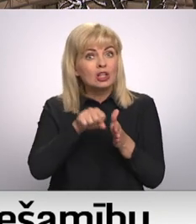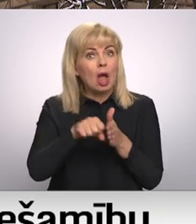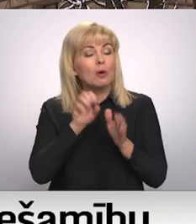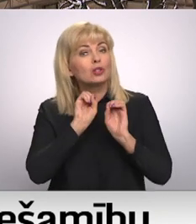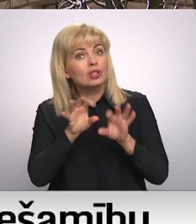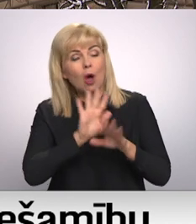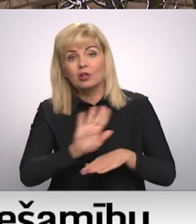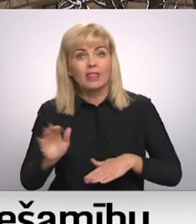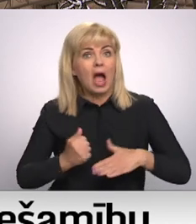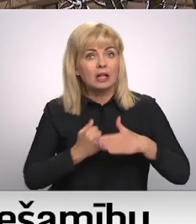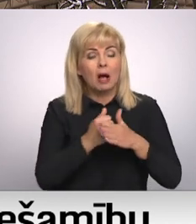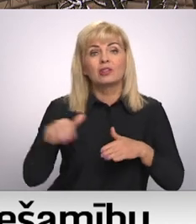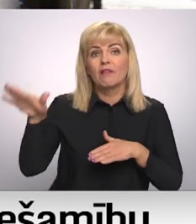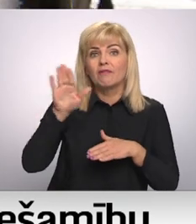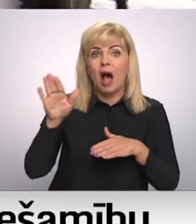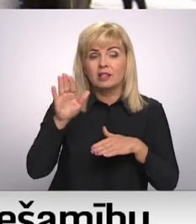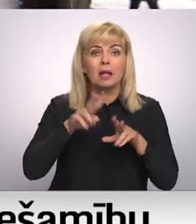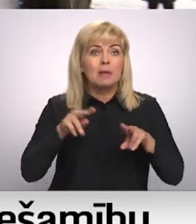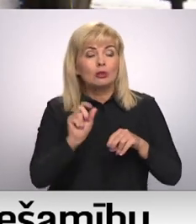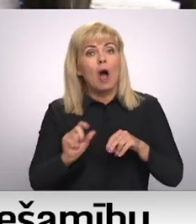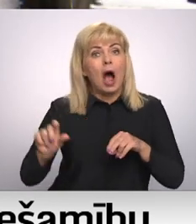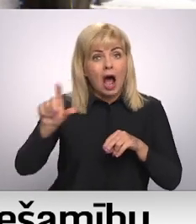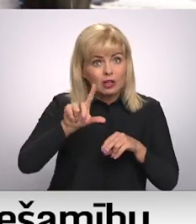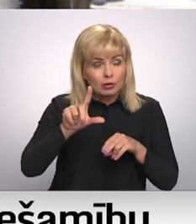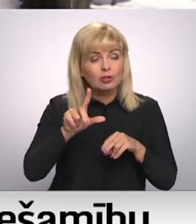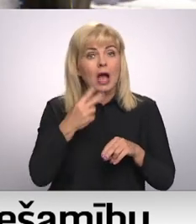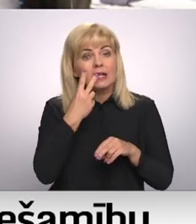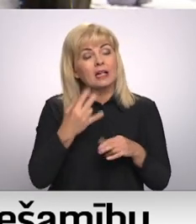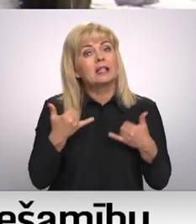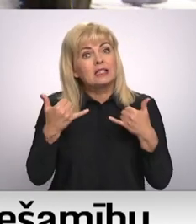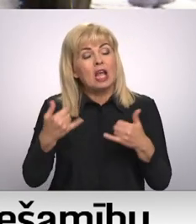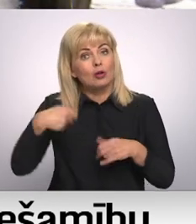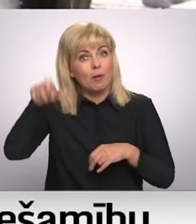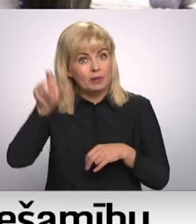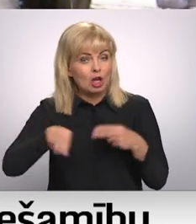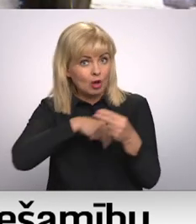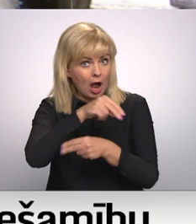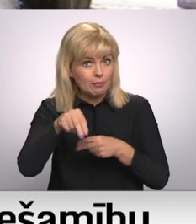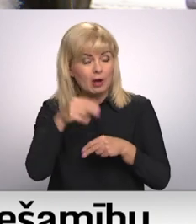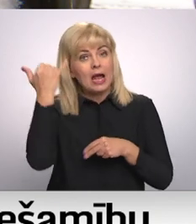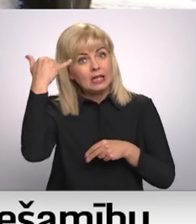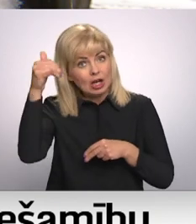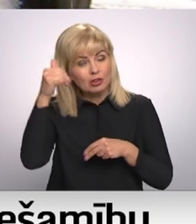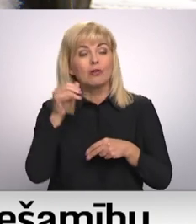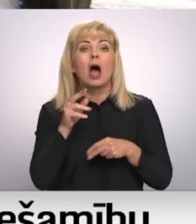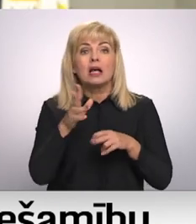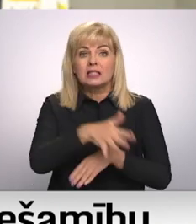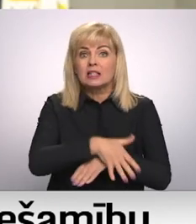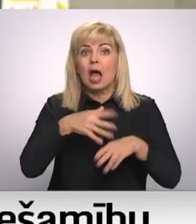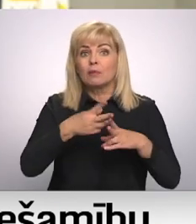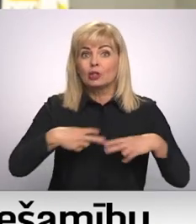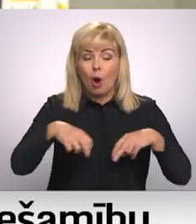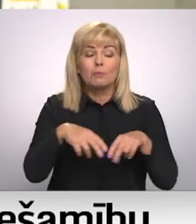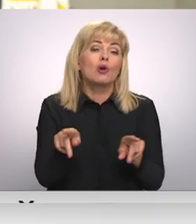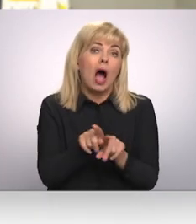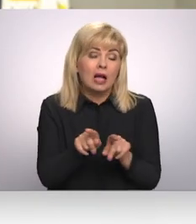ka neatbalsta valsts aparātu palielināšanu, taču aicināja izrādīt cieņu prezidentam un apspriest viņa iniciatīvas Saeimas komisijās. Nu arī